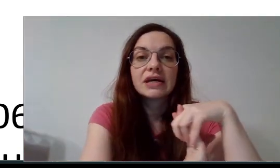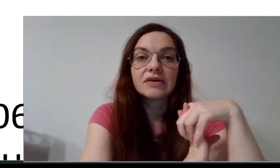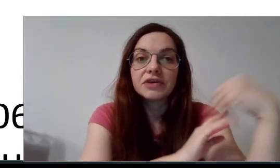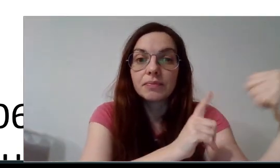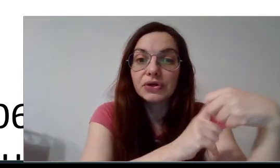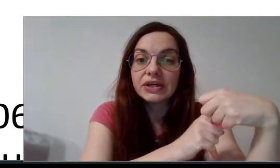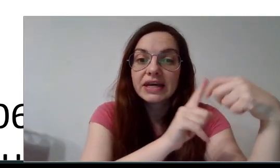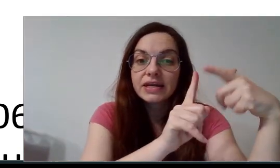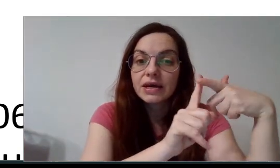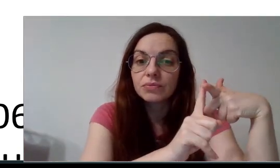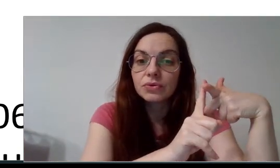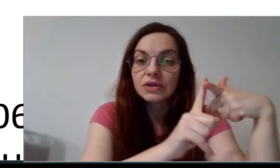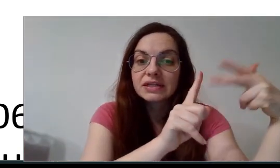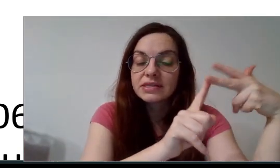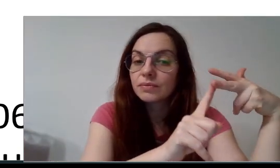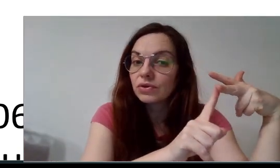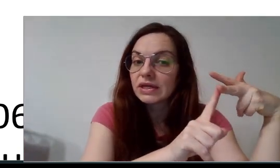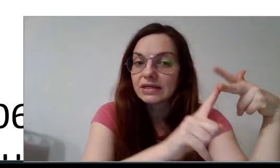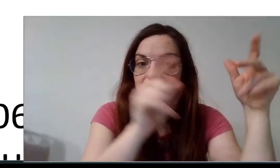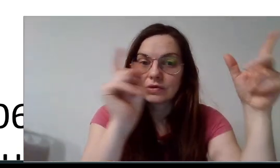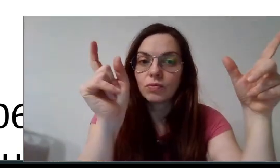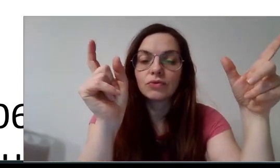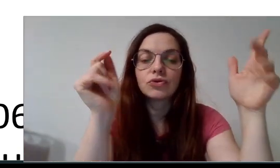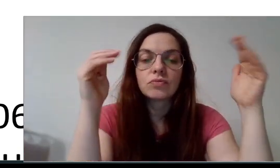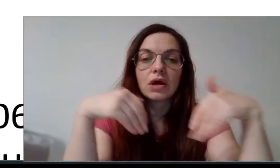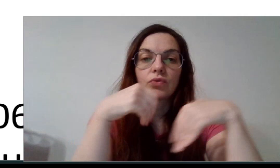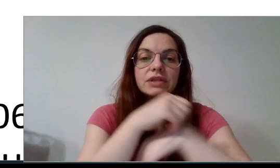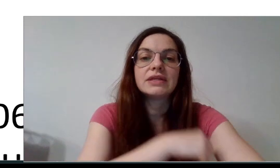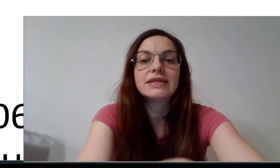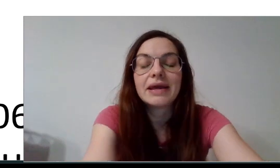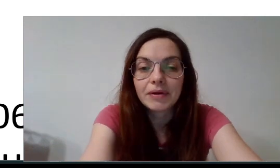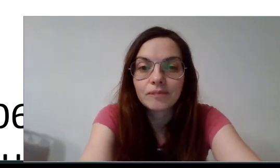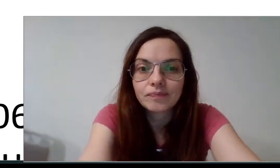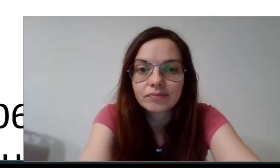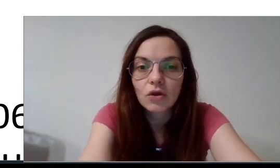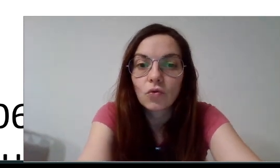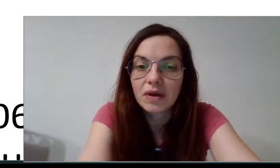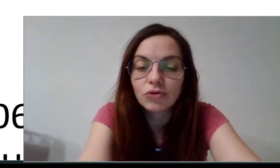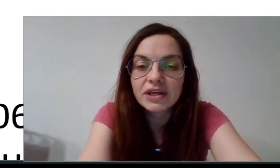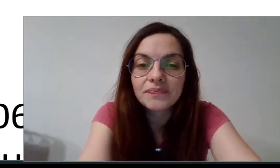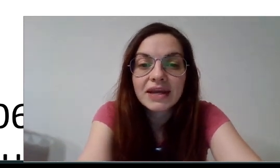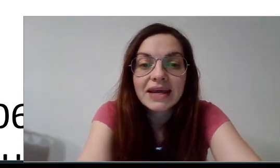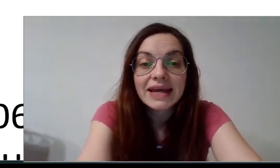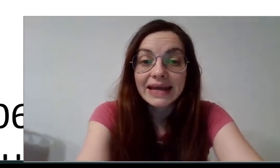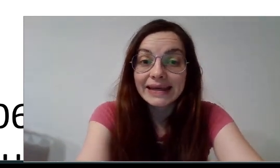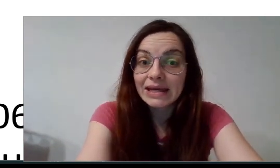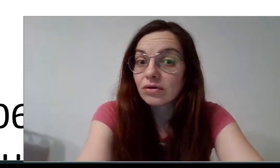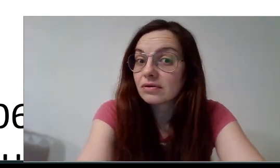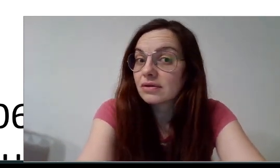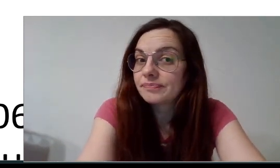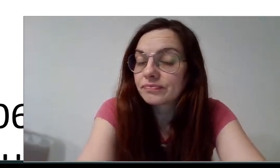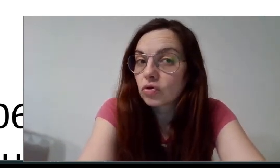znači wir mögen, ihr mögt, sie mögen sa umlautom, a u jednini nema umlauta.